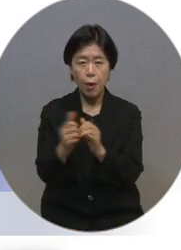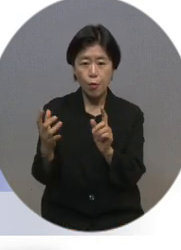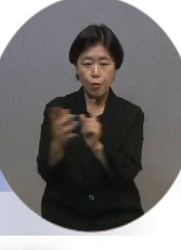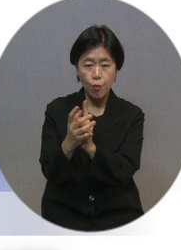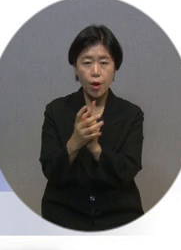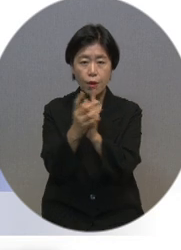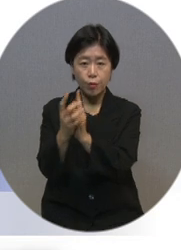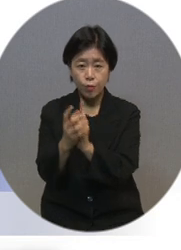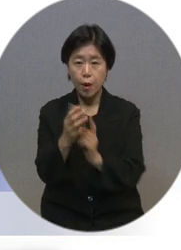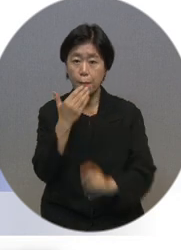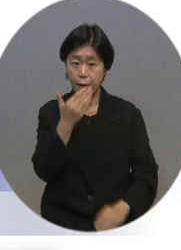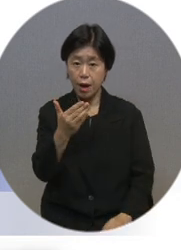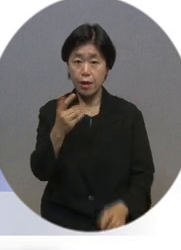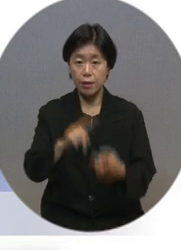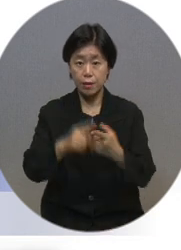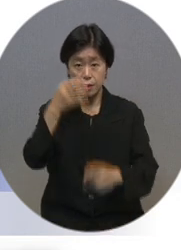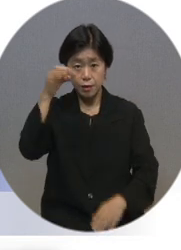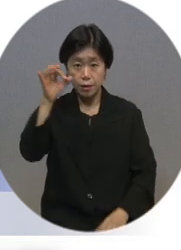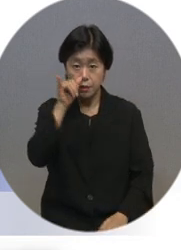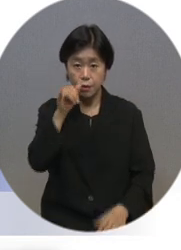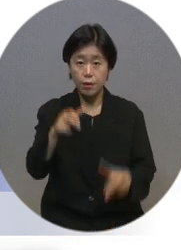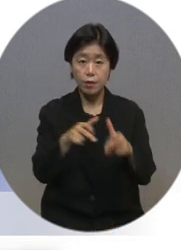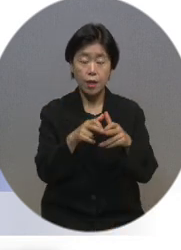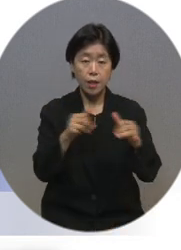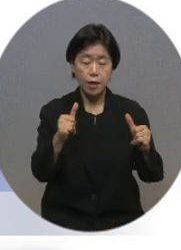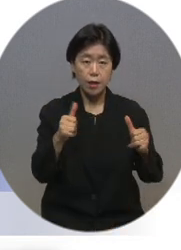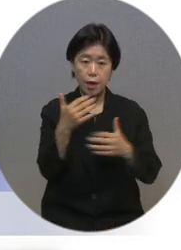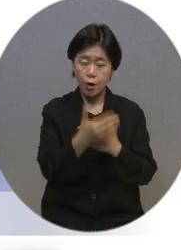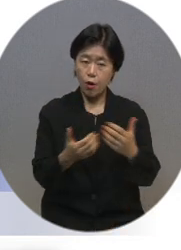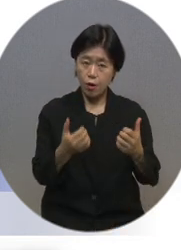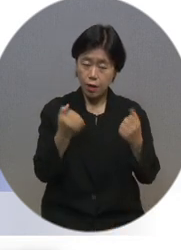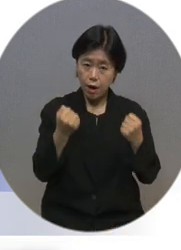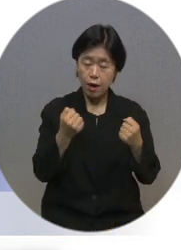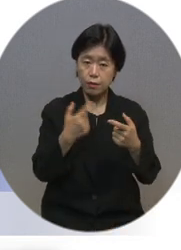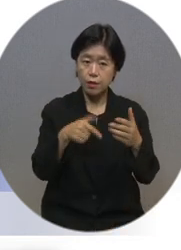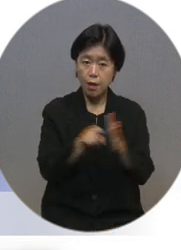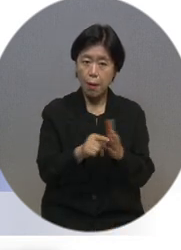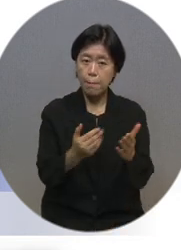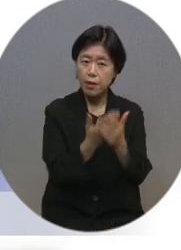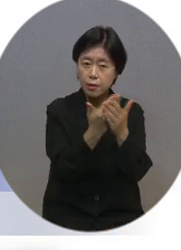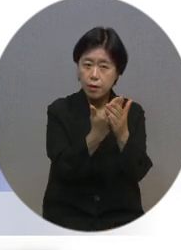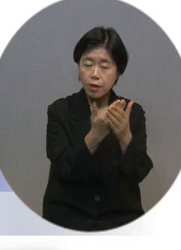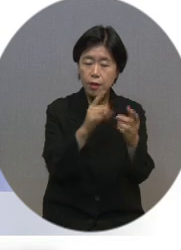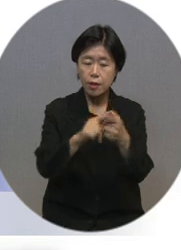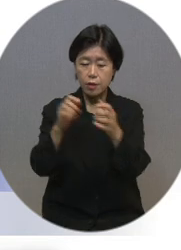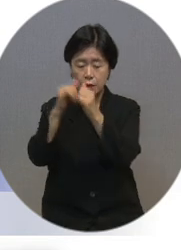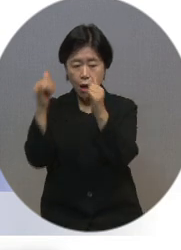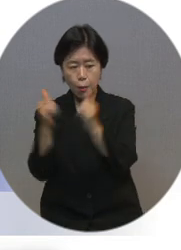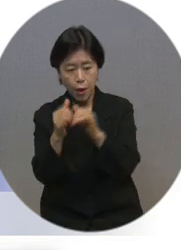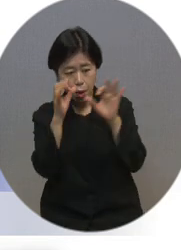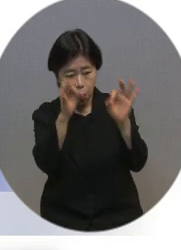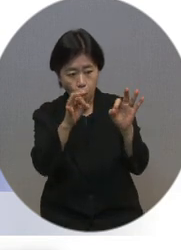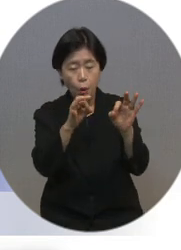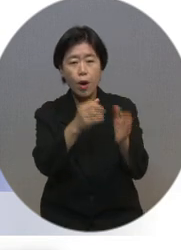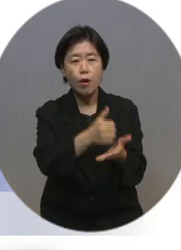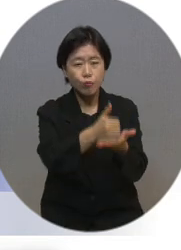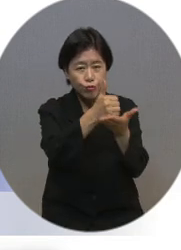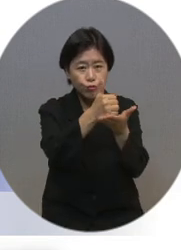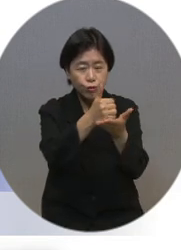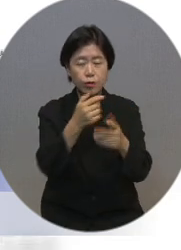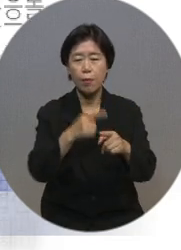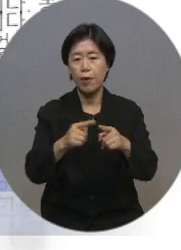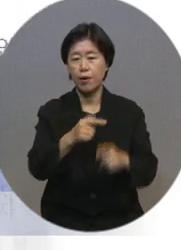인정하고 장애인의 건강 증진에 대한 노력이 사회적으로 존중받는 분위기 조성에 기여했다고